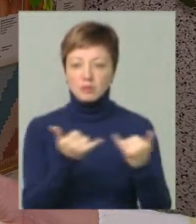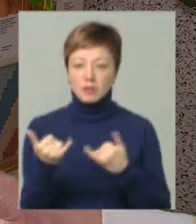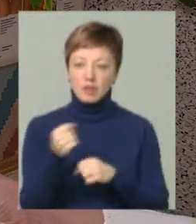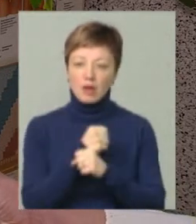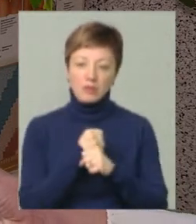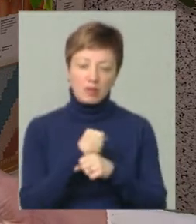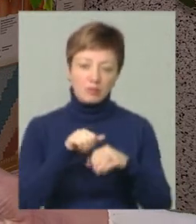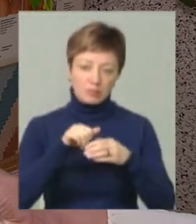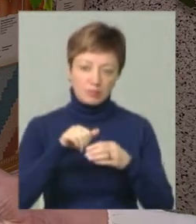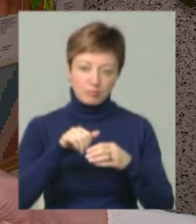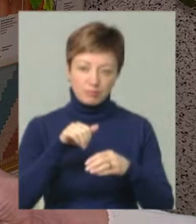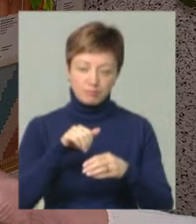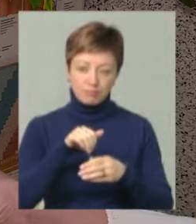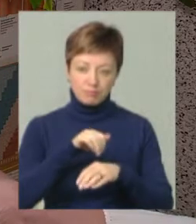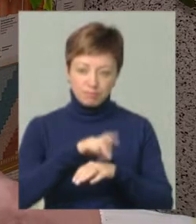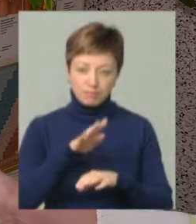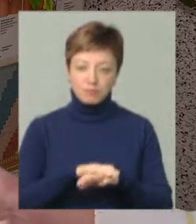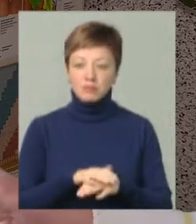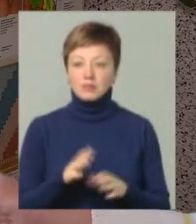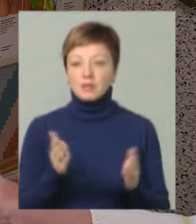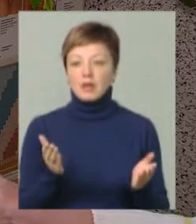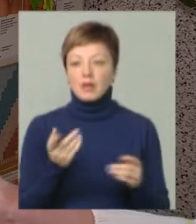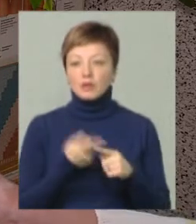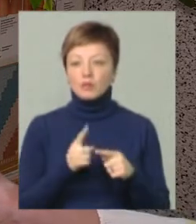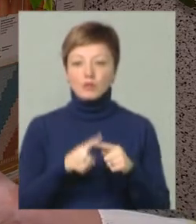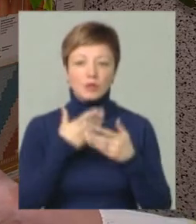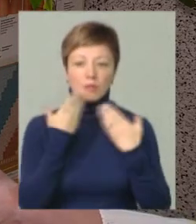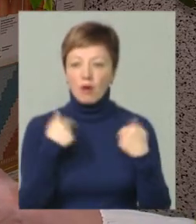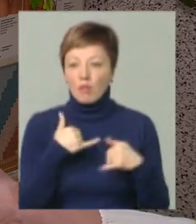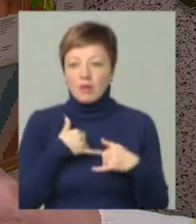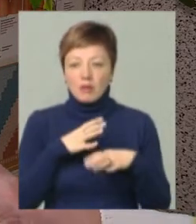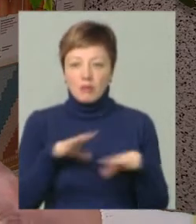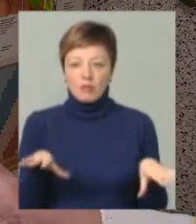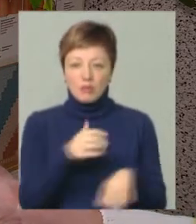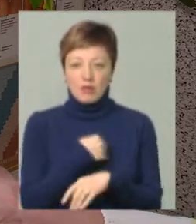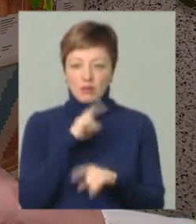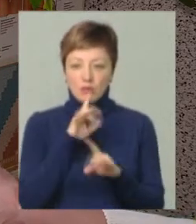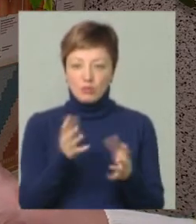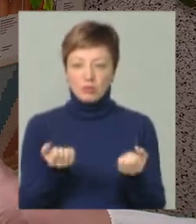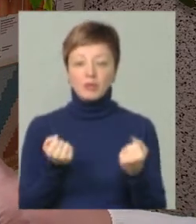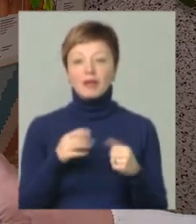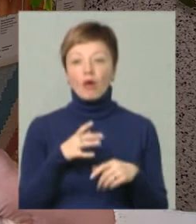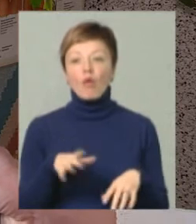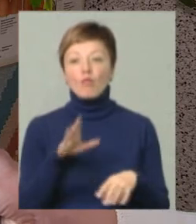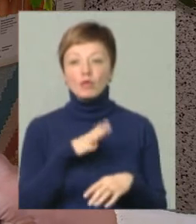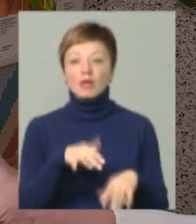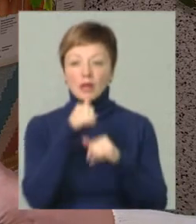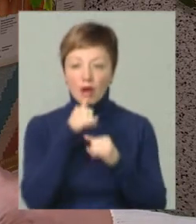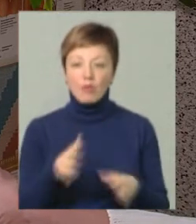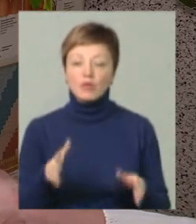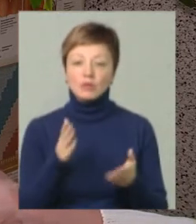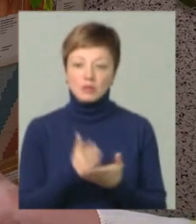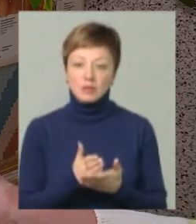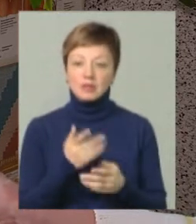аптеки повної мірі інсулінами, тому немає такого, що у мене не було інсуліну, я його не буду приймати. Такого бути не може. Інсулін,